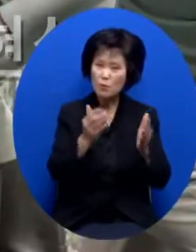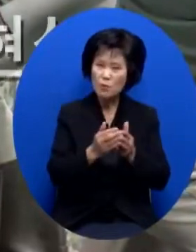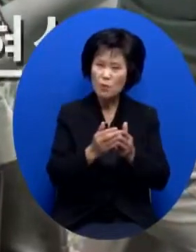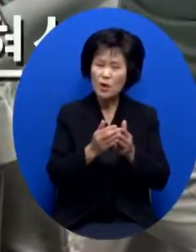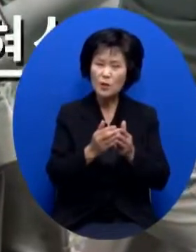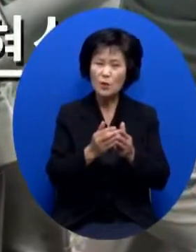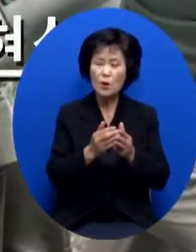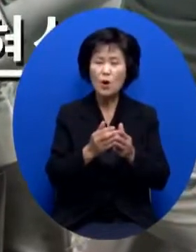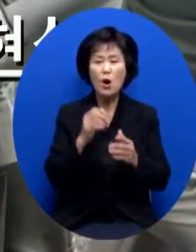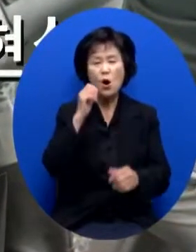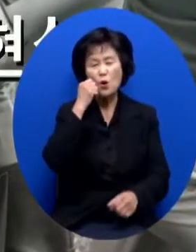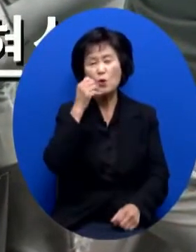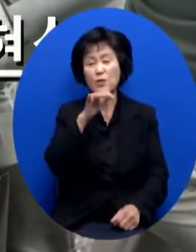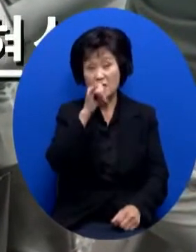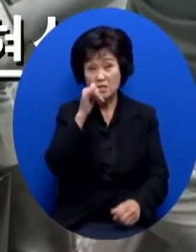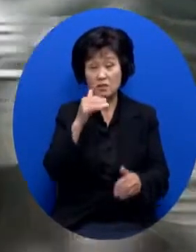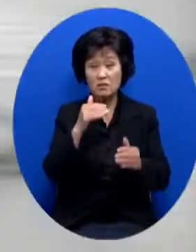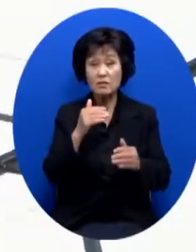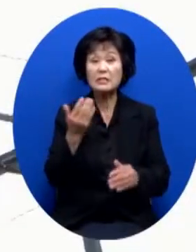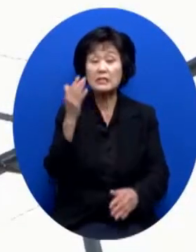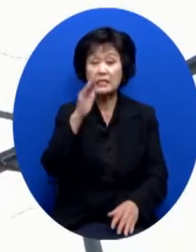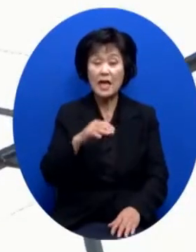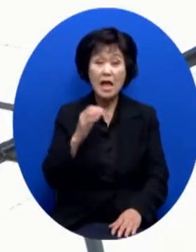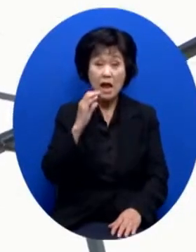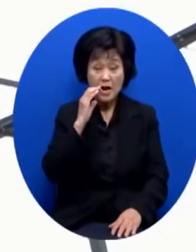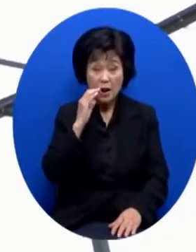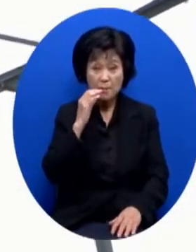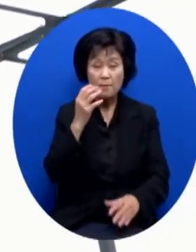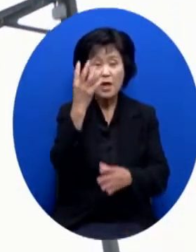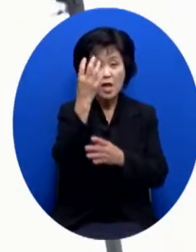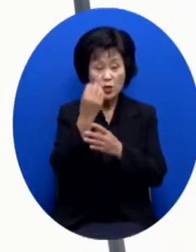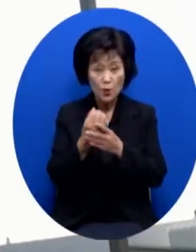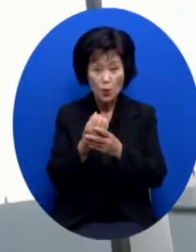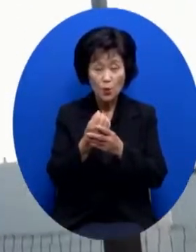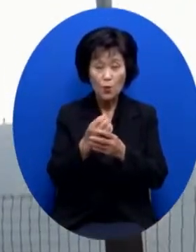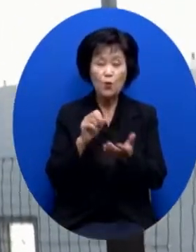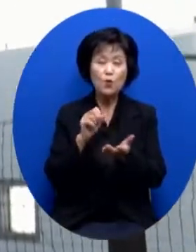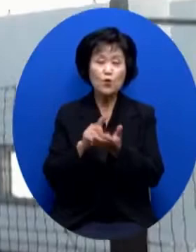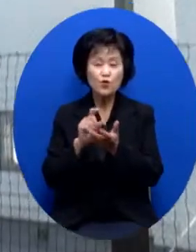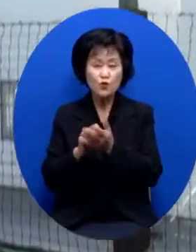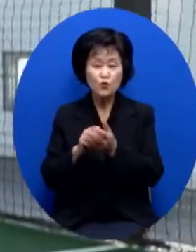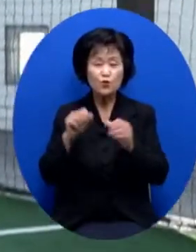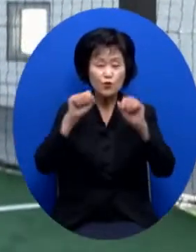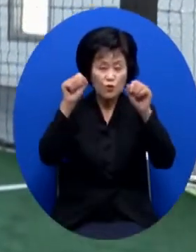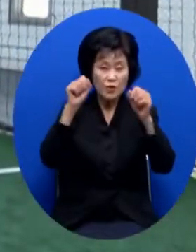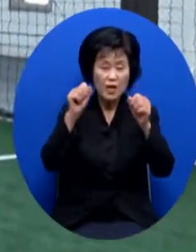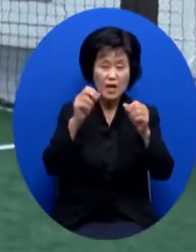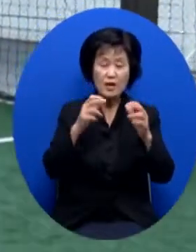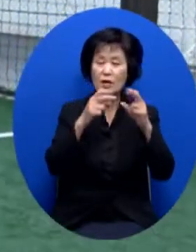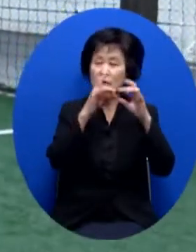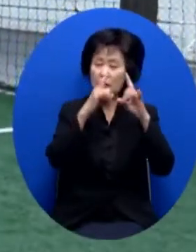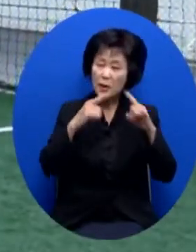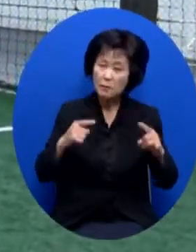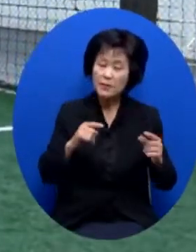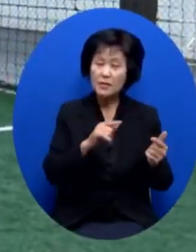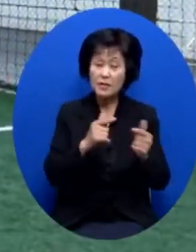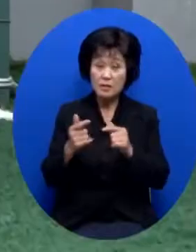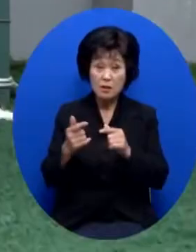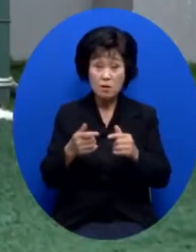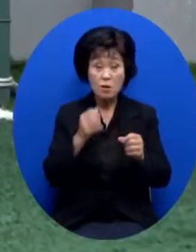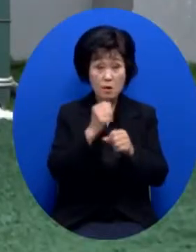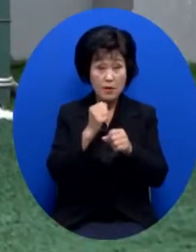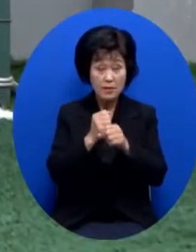했습니다. 하지만 카페, 농구장, 풋살장, 체육공원, 캠핑장 등을 만들어 청년들이